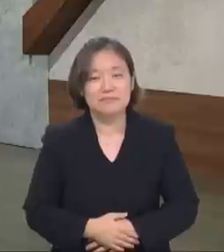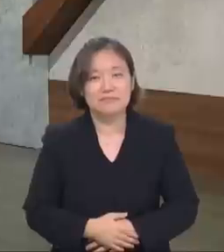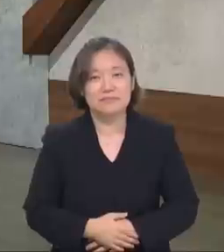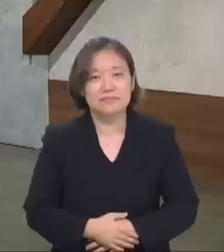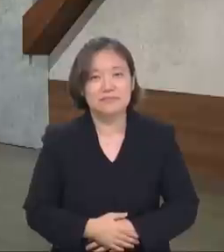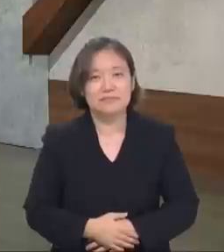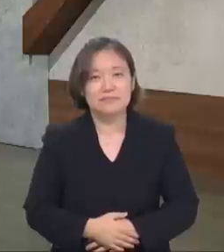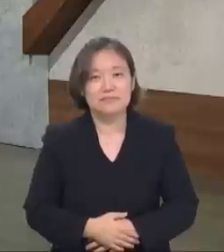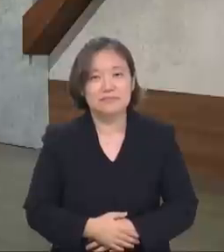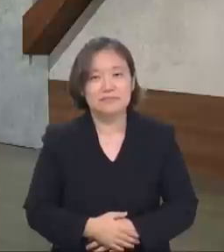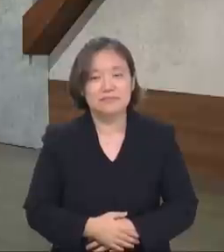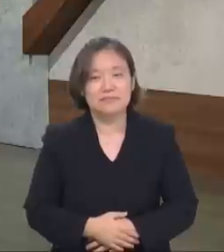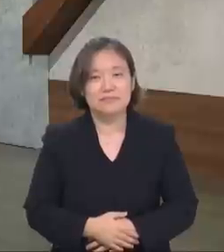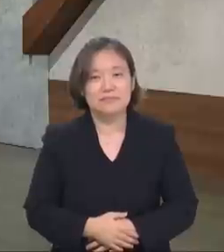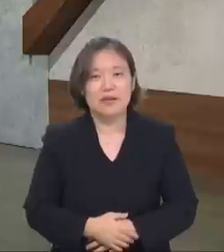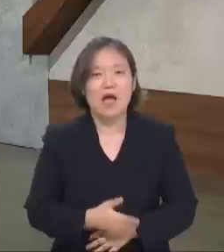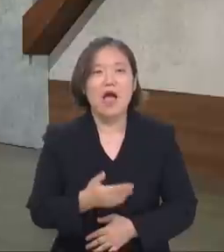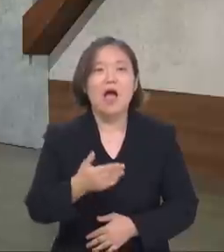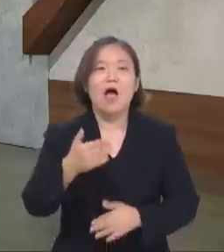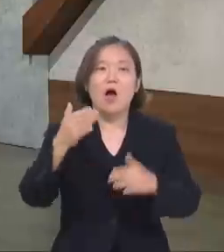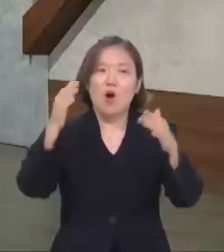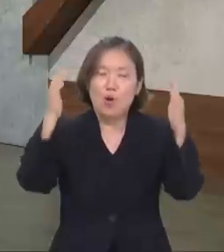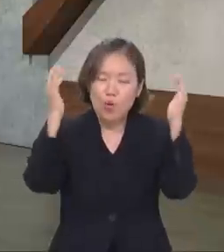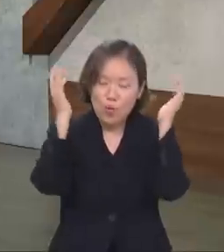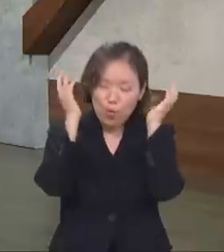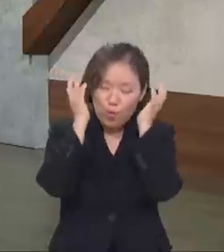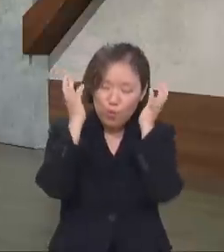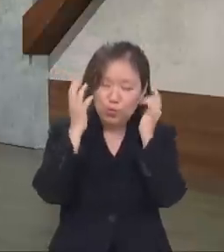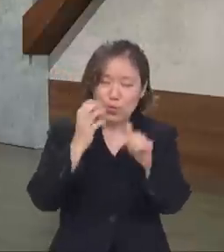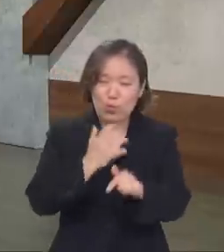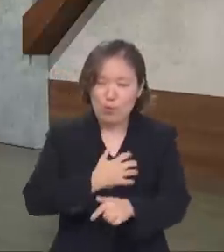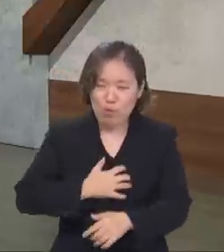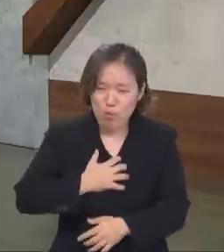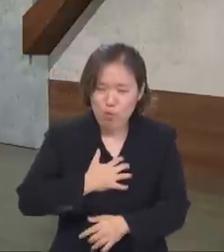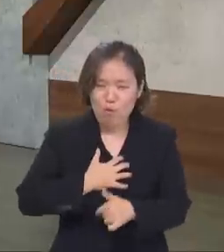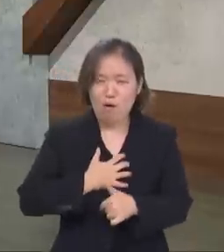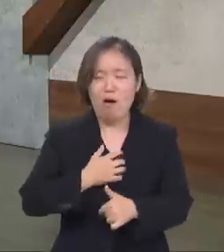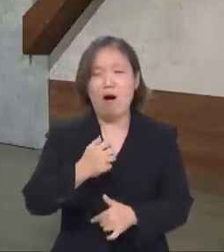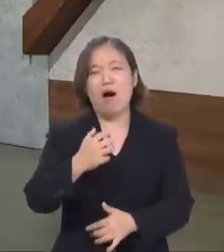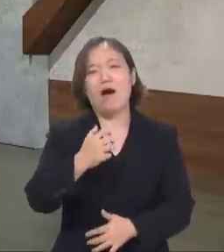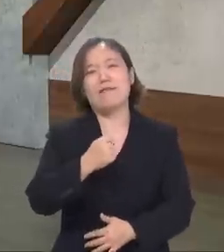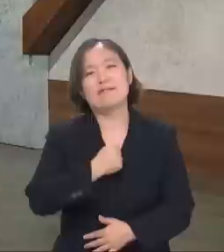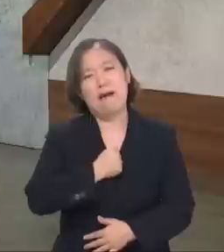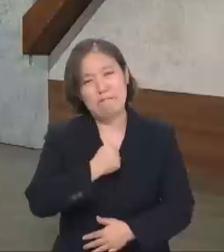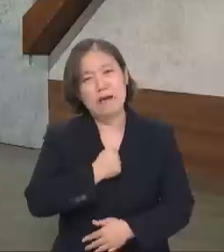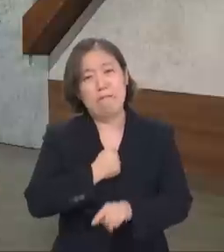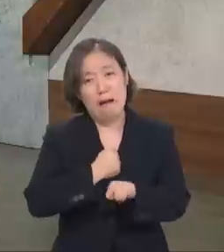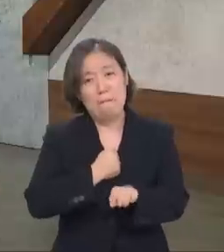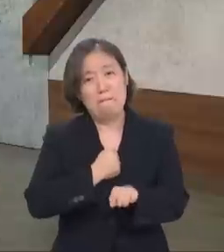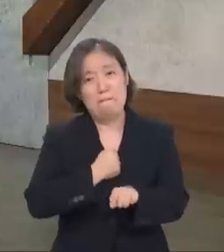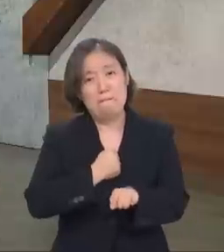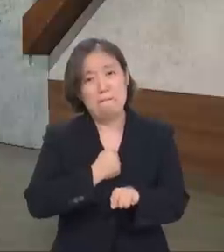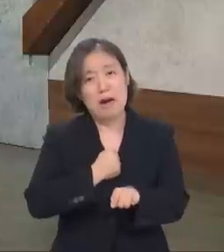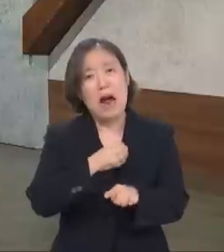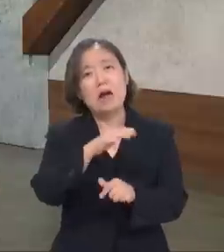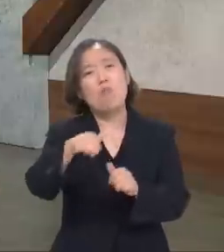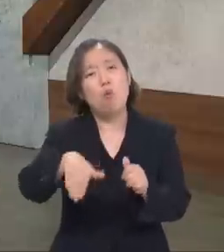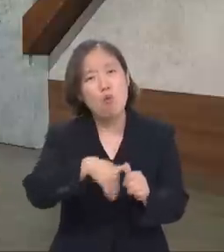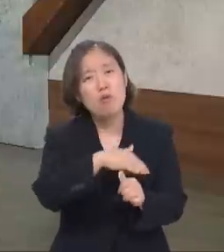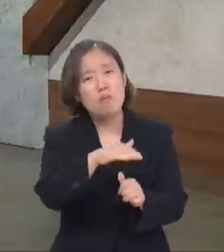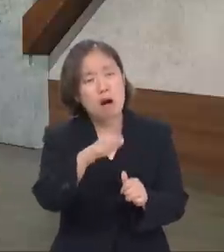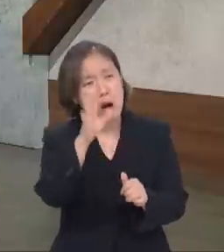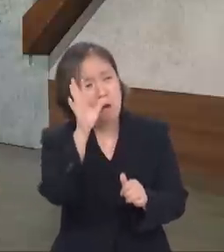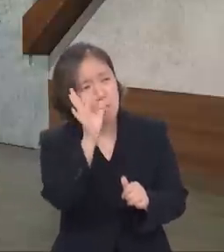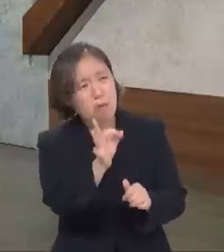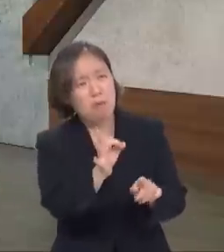그 고통과 괴로움과 그 답답함을 부여잡고 마치 실상한